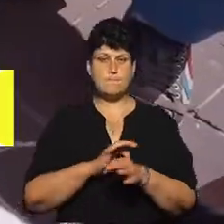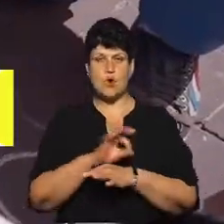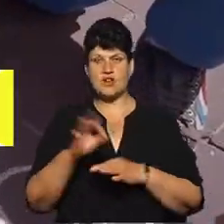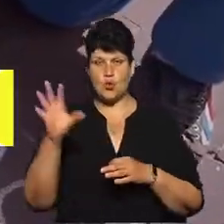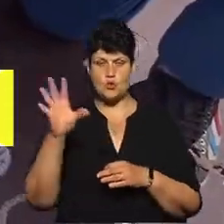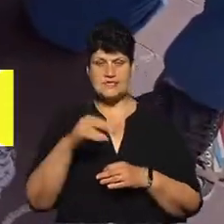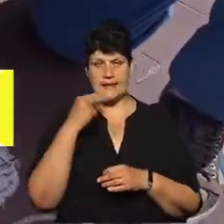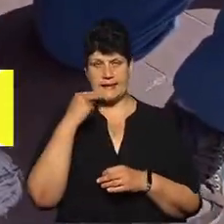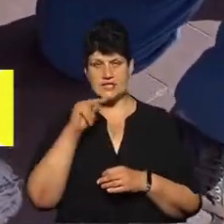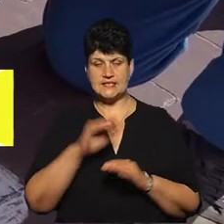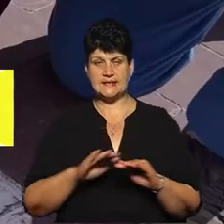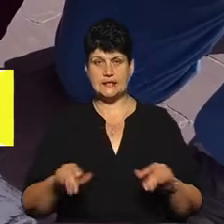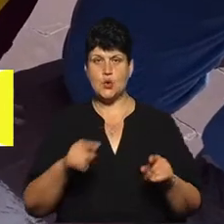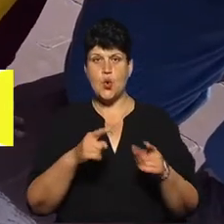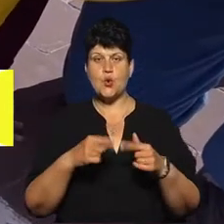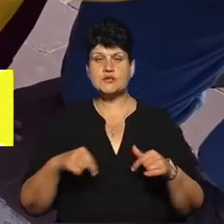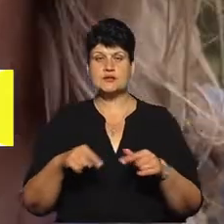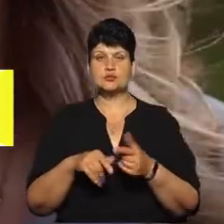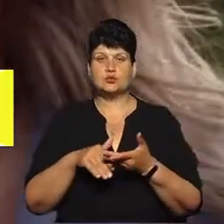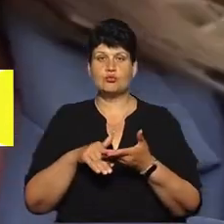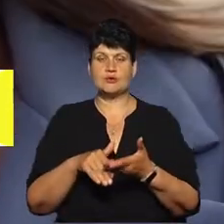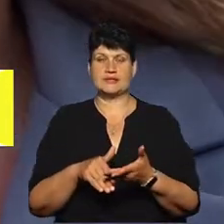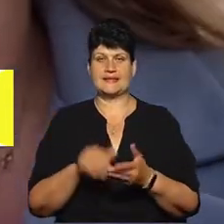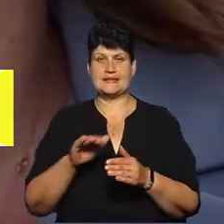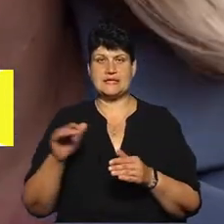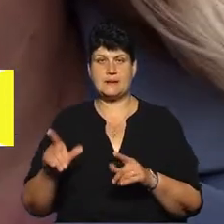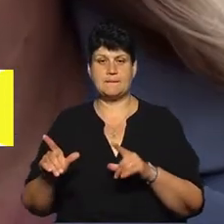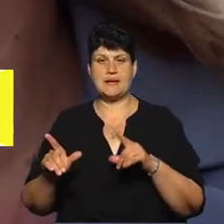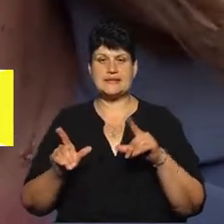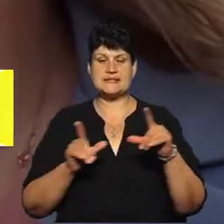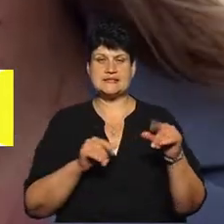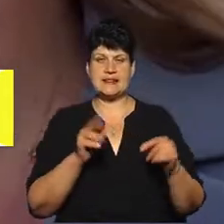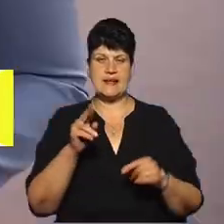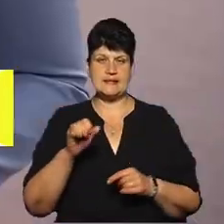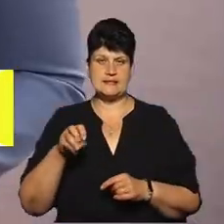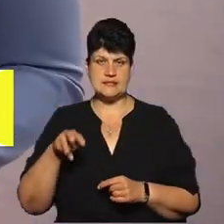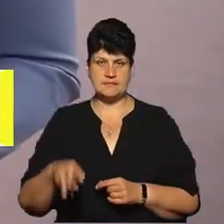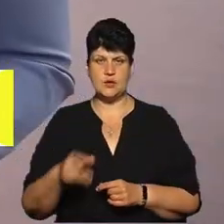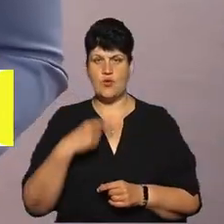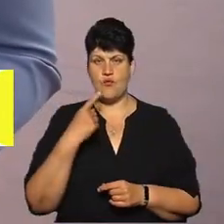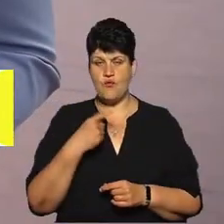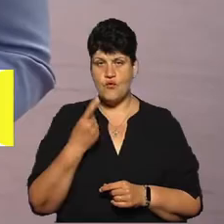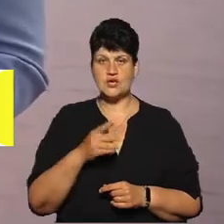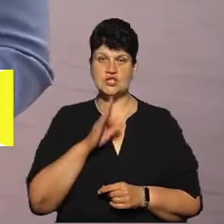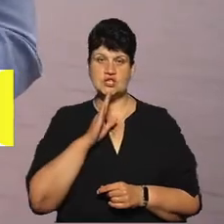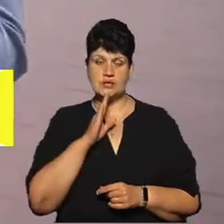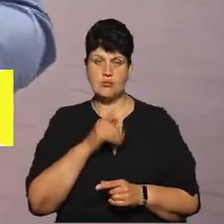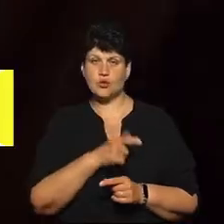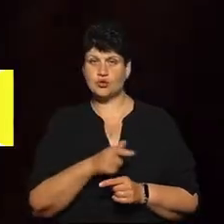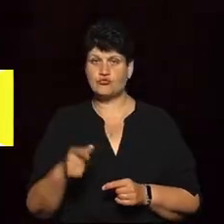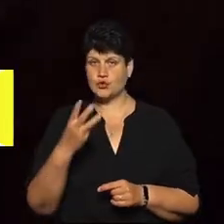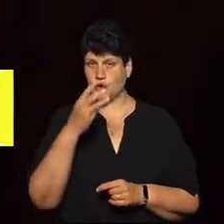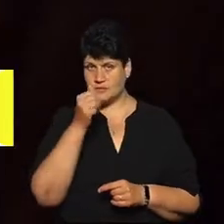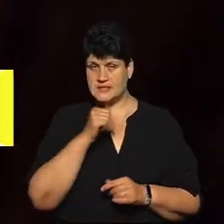Його організували, щоб допомогти дітям-переселенцям, каже ініціаторка Марія Маладика. Жінка розповідає, упродовж 3 місяців діти